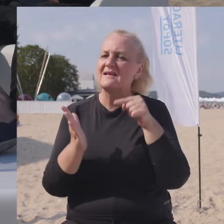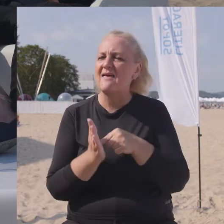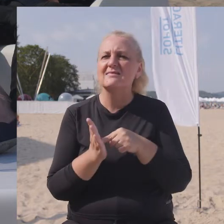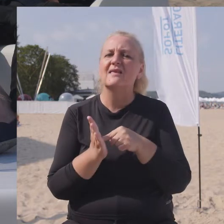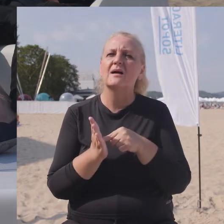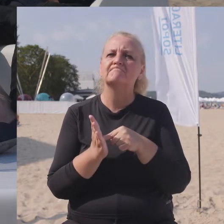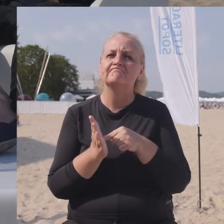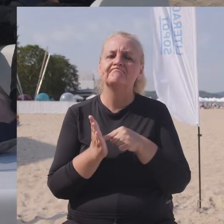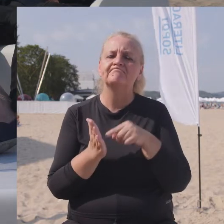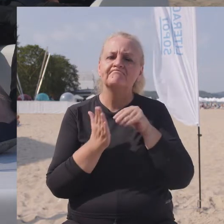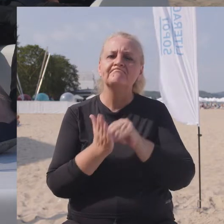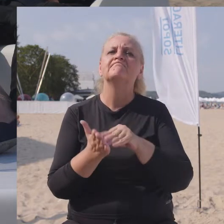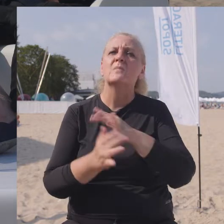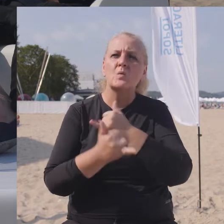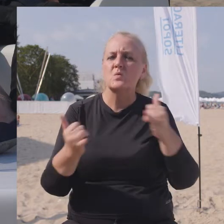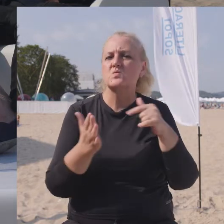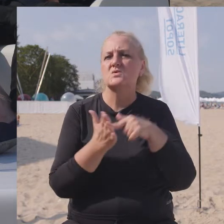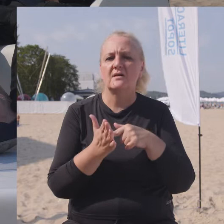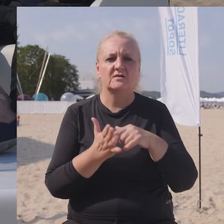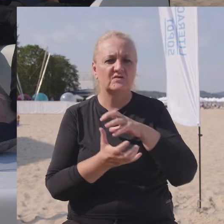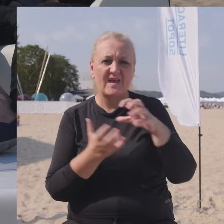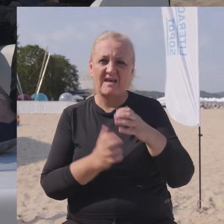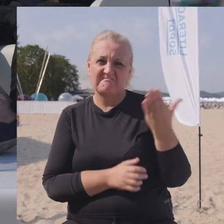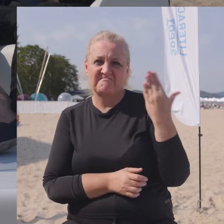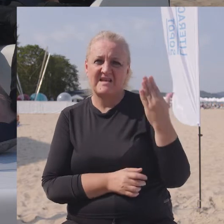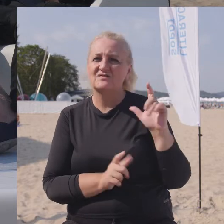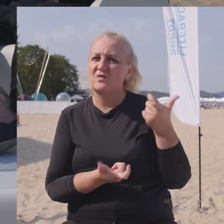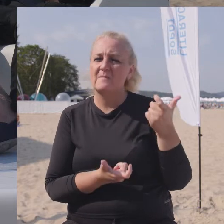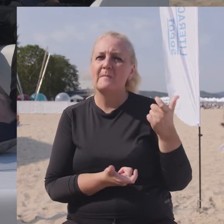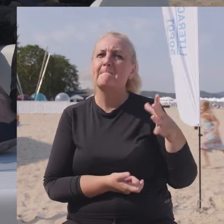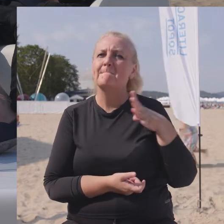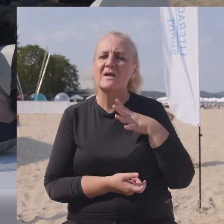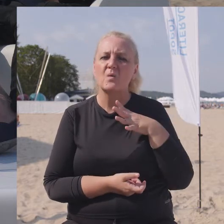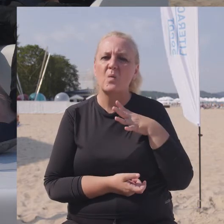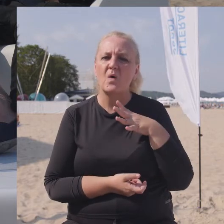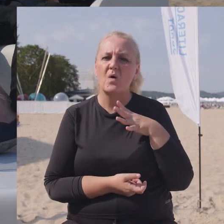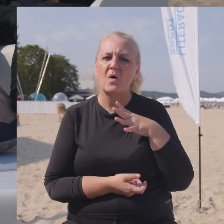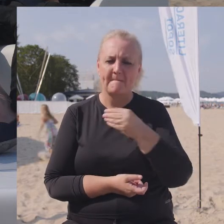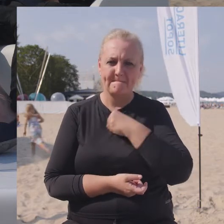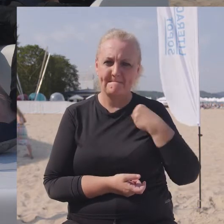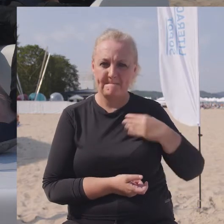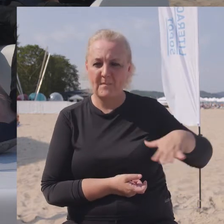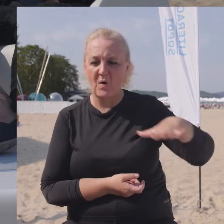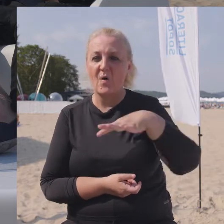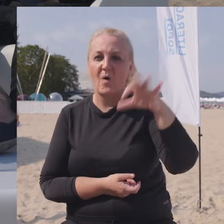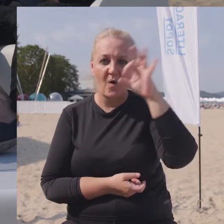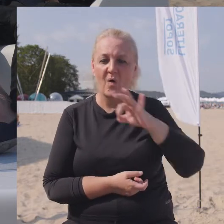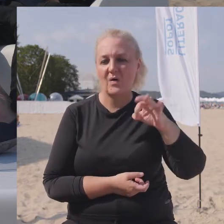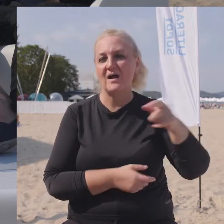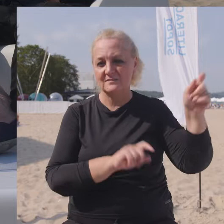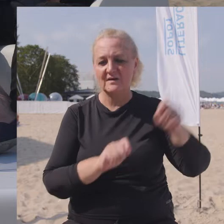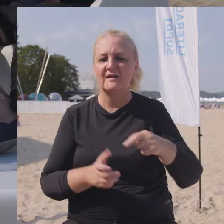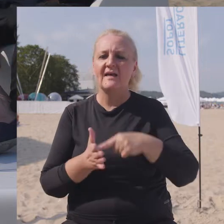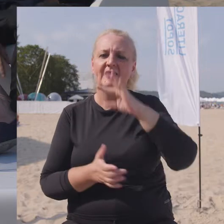którym świat żyje od dawna, nie tak dawno właśnie. Mieliśmy zresztą w Polsce okazję gościć, nie tylko czytać